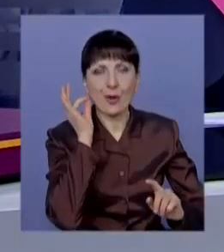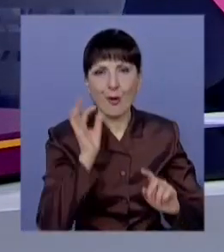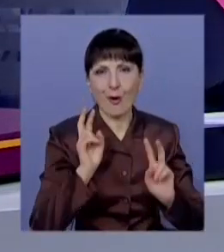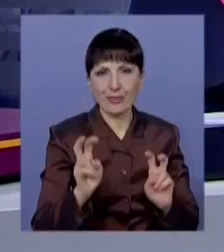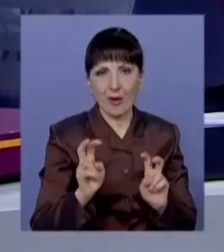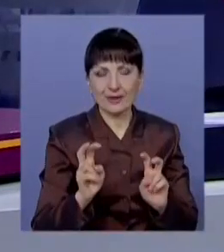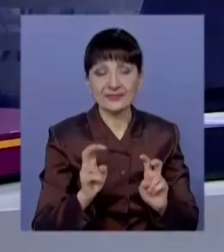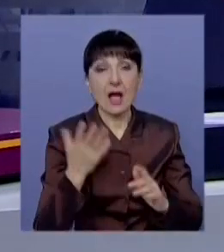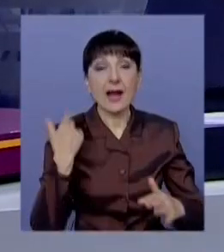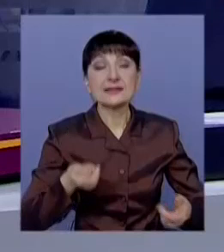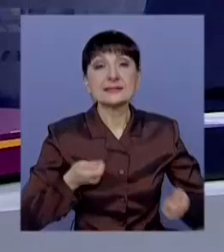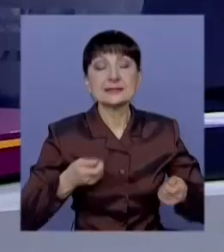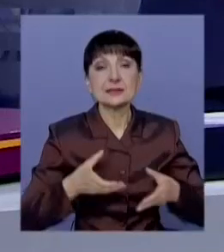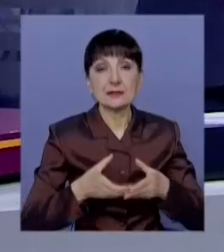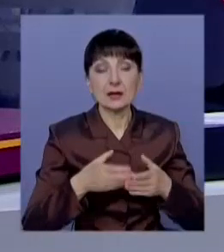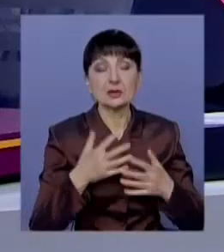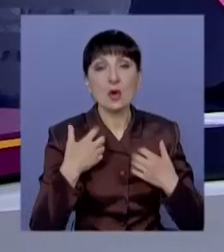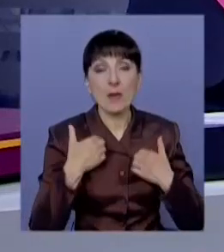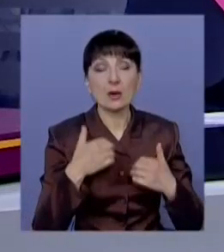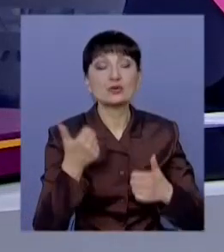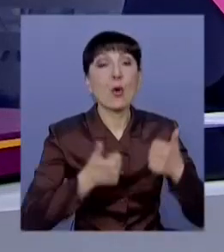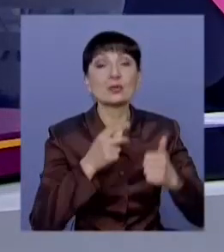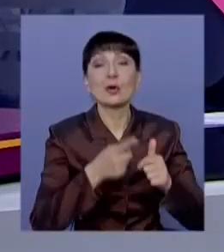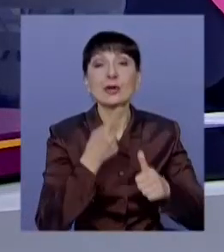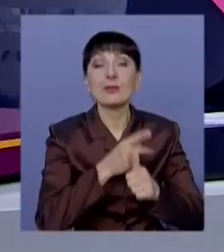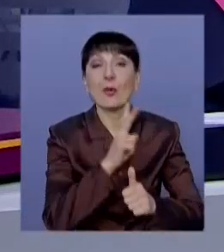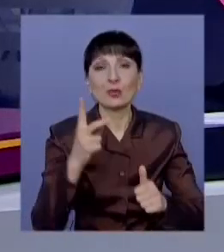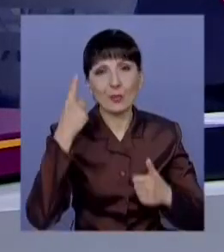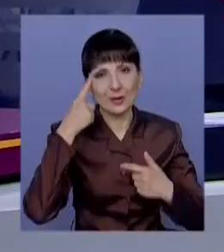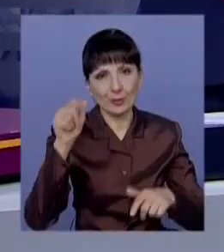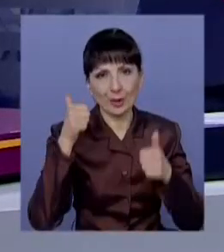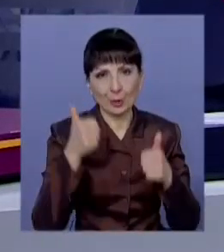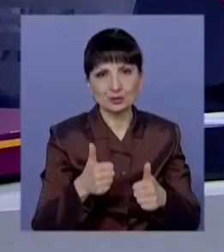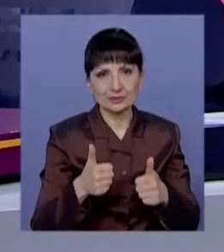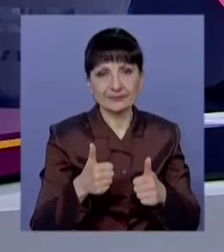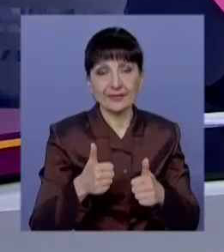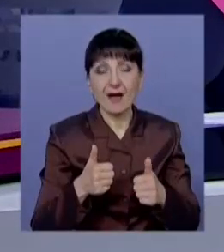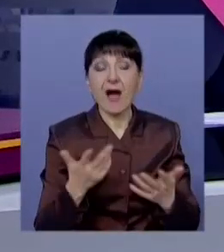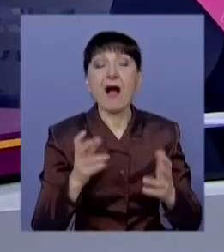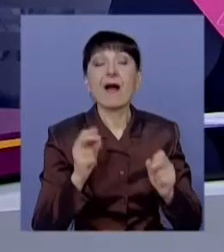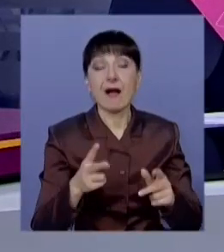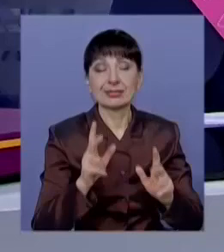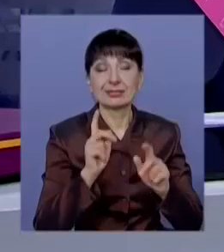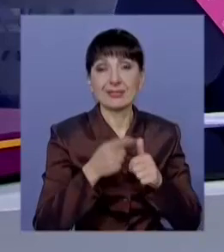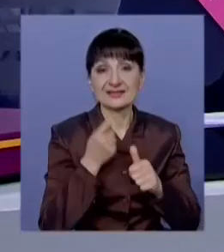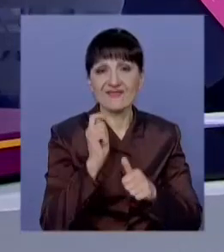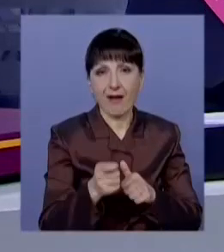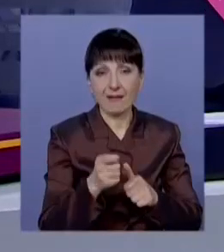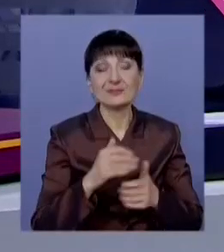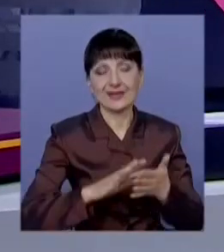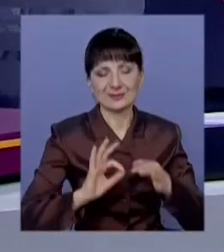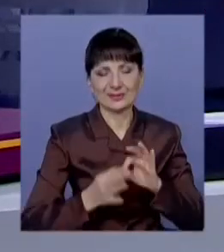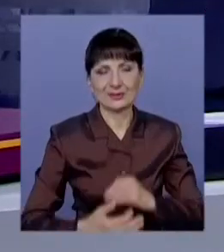ранее администрация зоопарка объявляла конкурс на лучшее имя для нового питомца. Так как же назвали малышку, знает Ольга